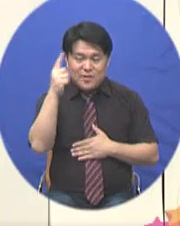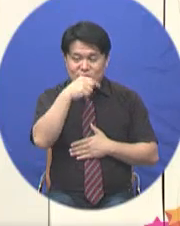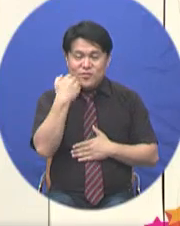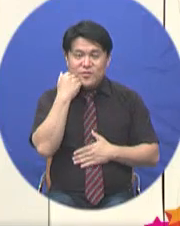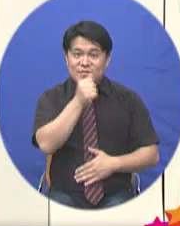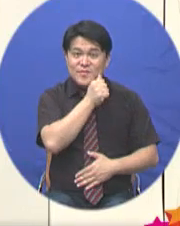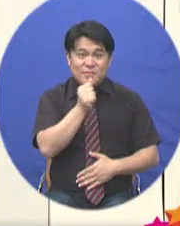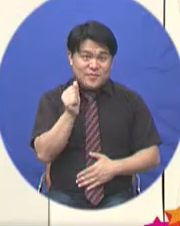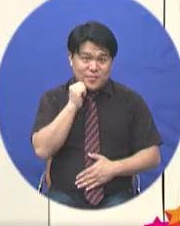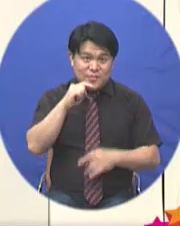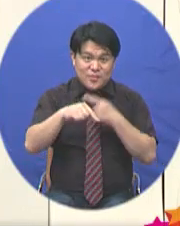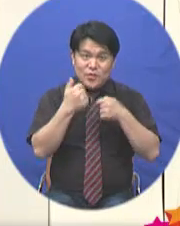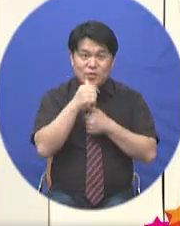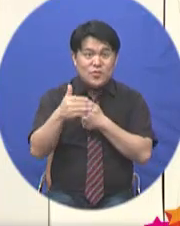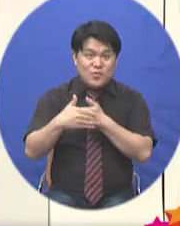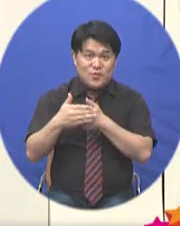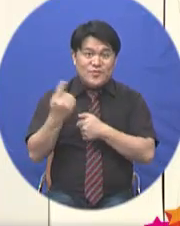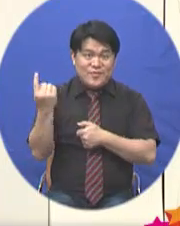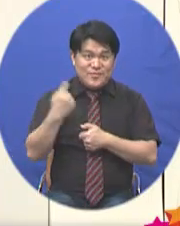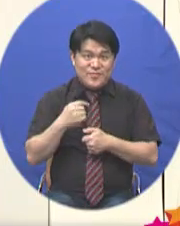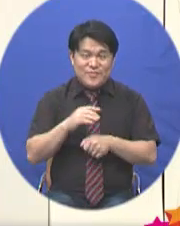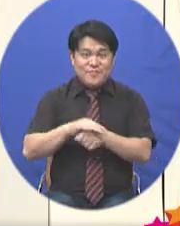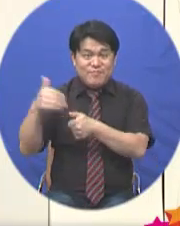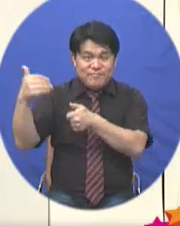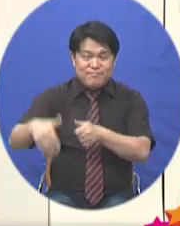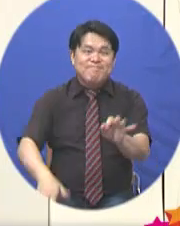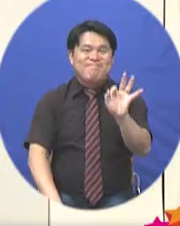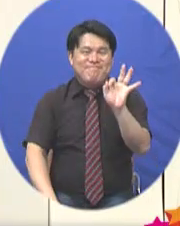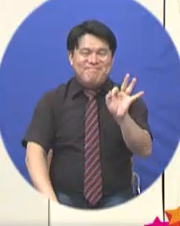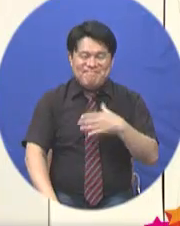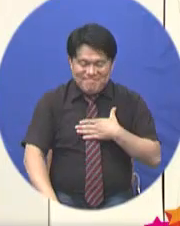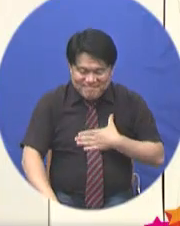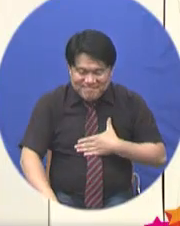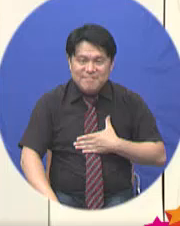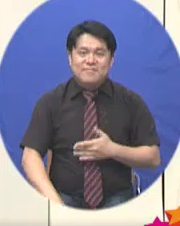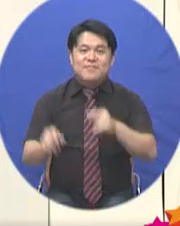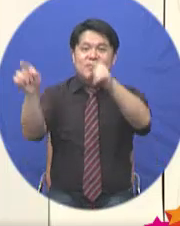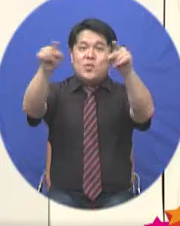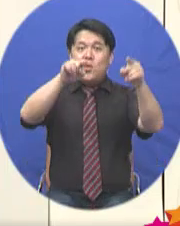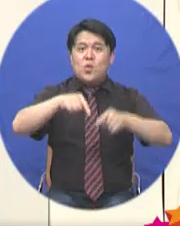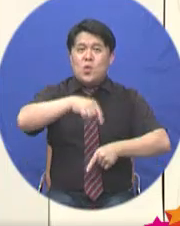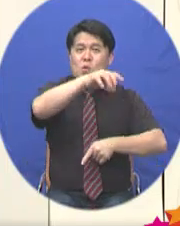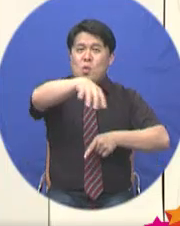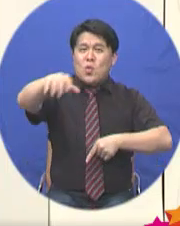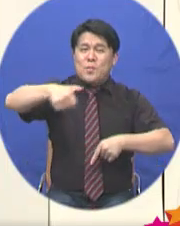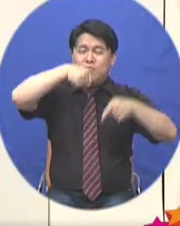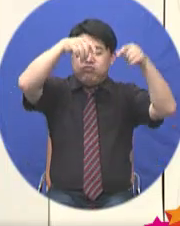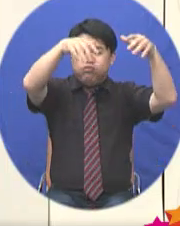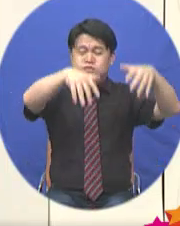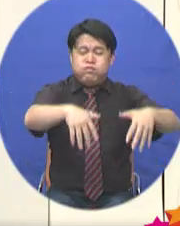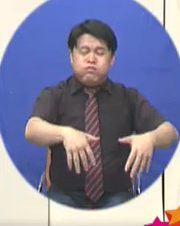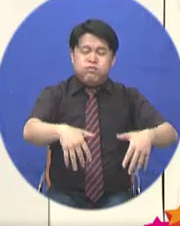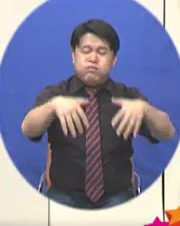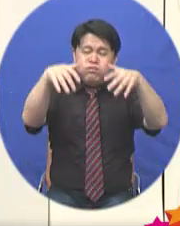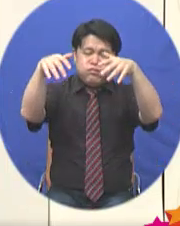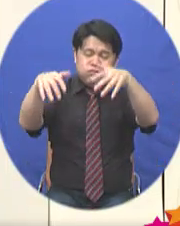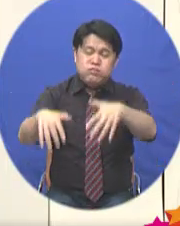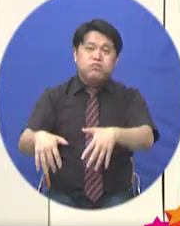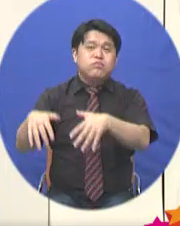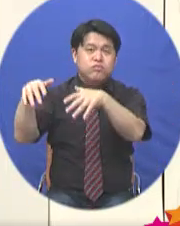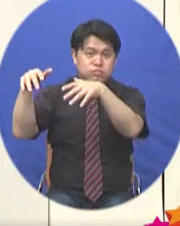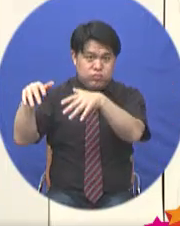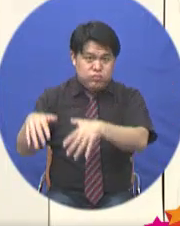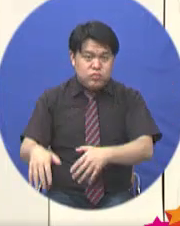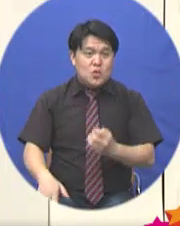장진석 선생님 함께 하시겠습니다. 네, 잘 부탁합니다. 네. 전국적으로 비가 내리고 있습니다. 맞아요. 특히